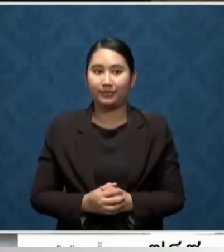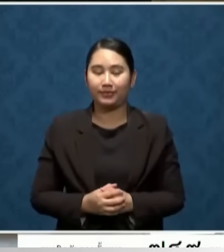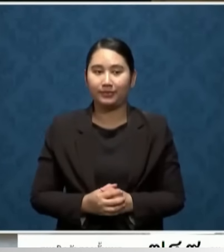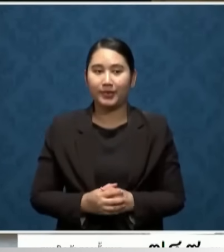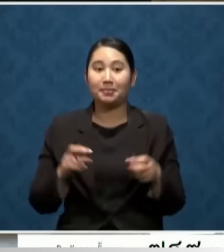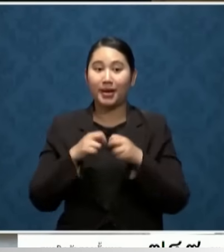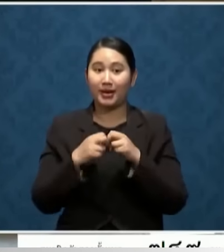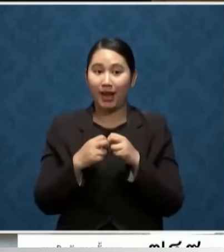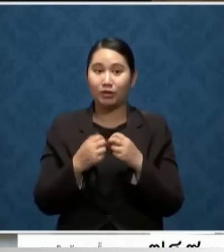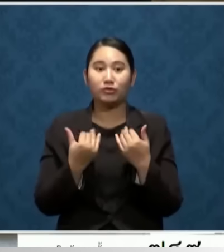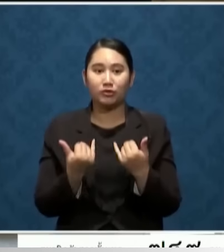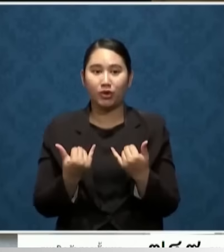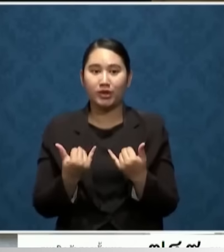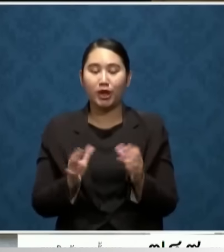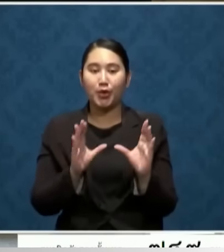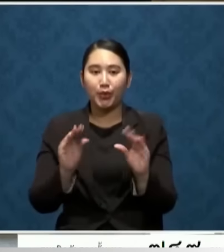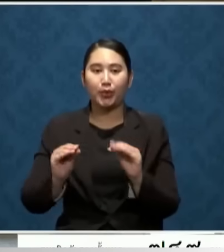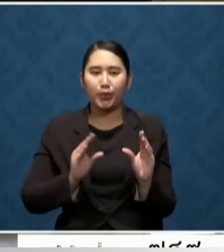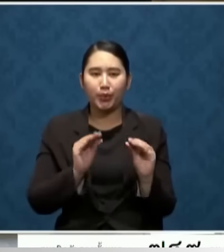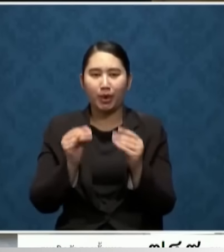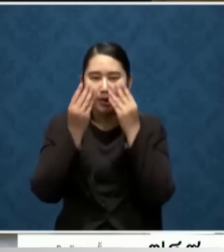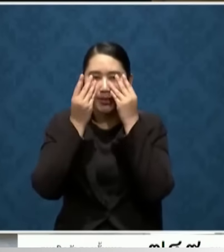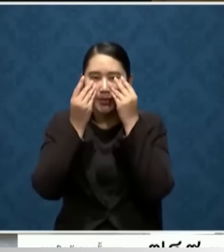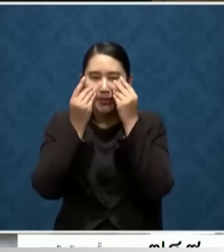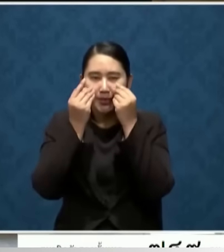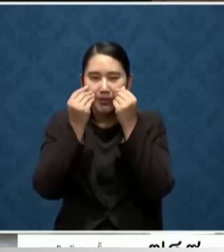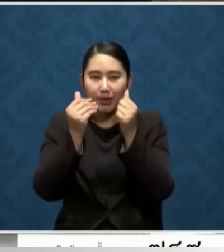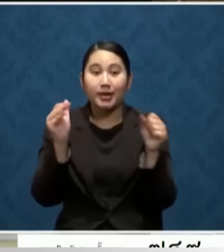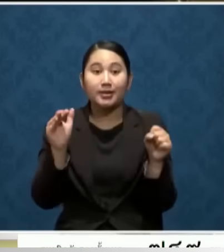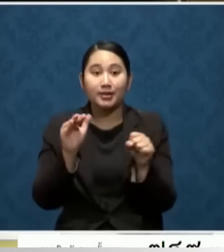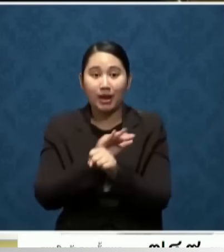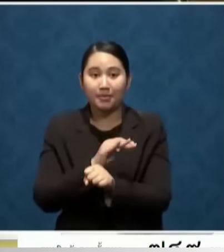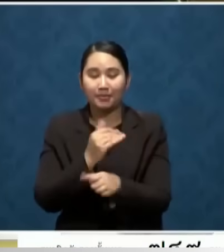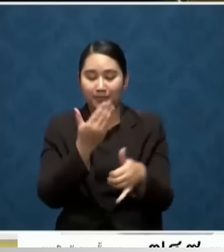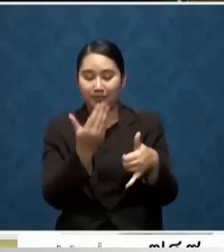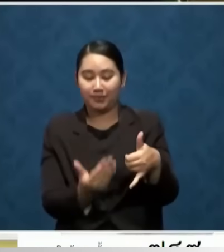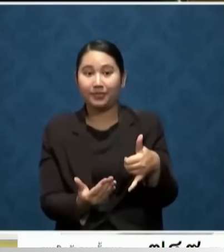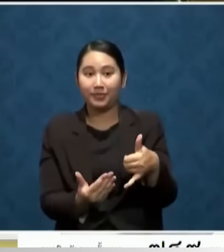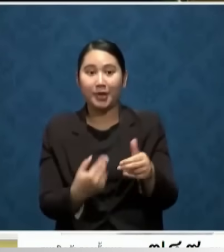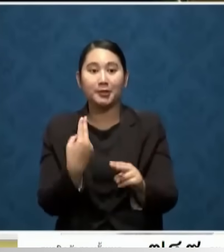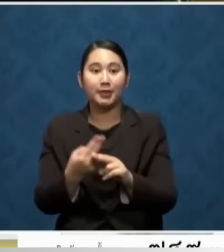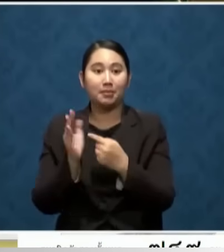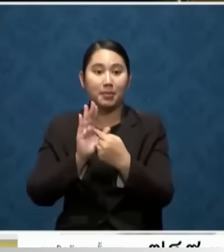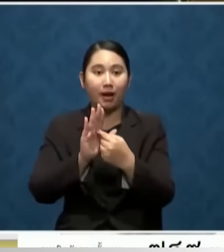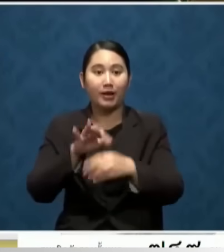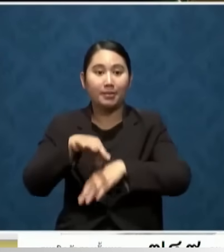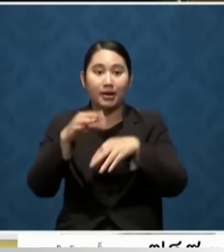ที่สภาแห่งนี้จะต้องได้พิจารณาให้ละเอียดถ่องแท้ครับว่าการเสนอบุคคลดังกล่าวนั้นชอบหรือไ